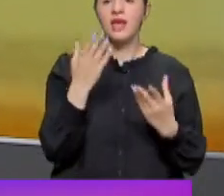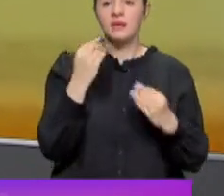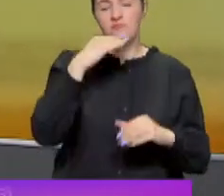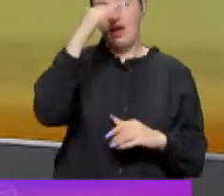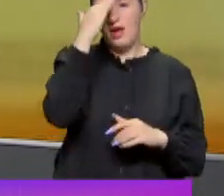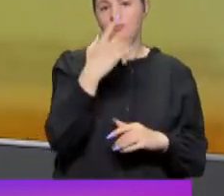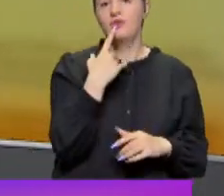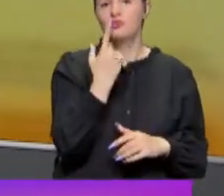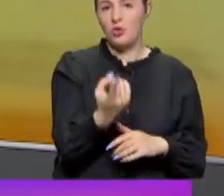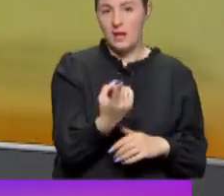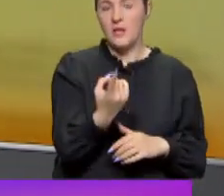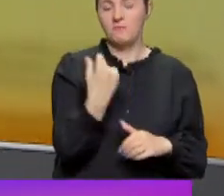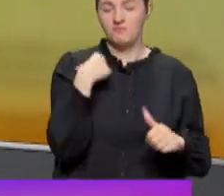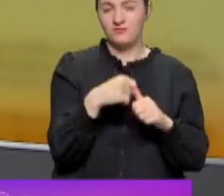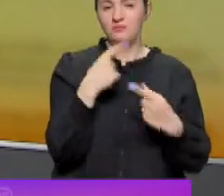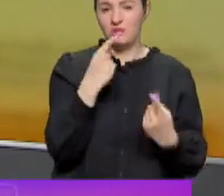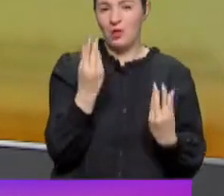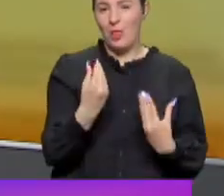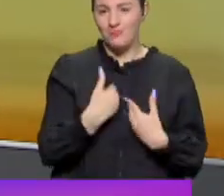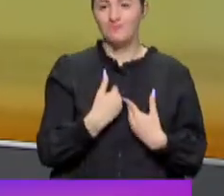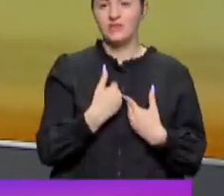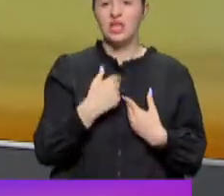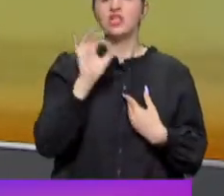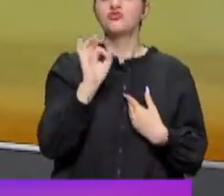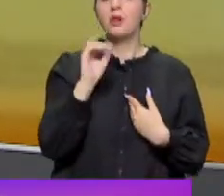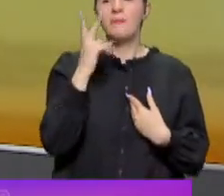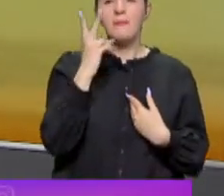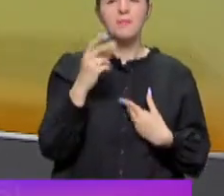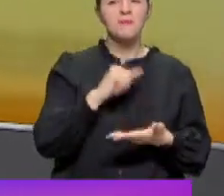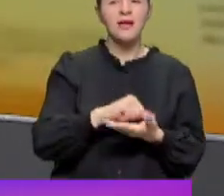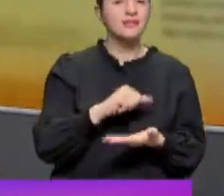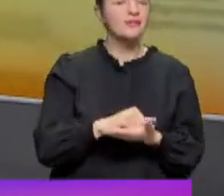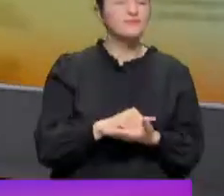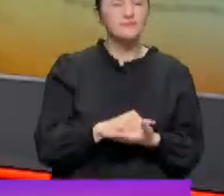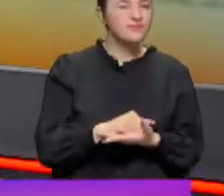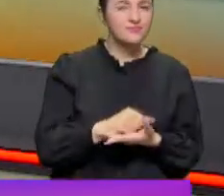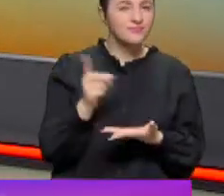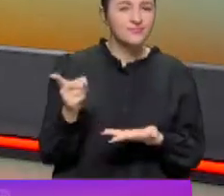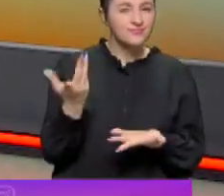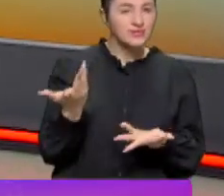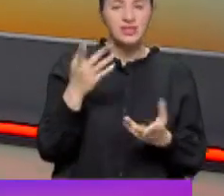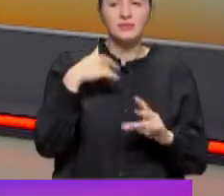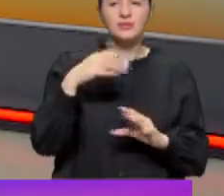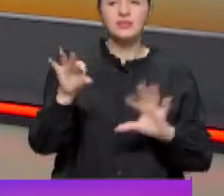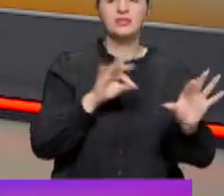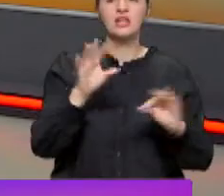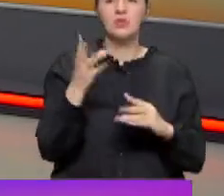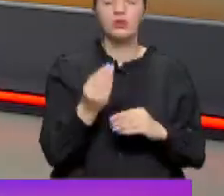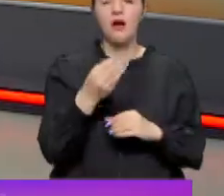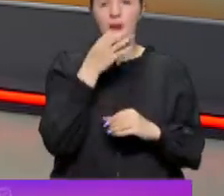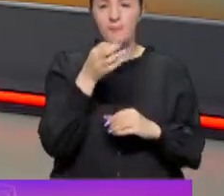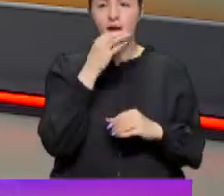iyi bayramlar dileklerimizi bir kez daha iletmiş Oğlum şöyle bir bakalım gazetelere gazetelerde seçmiş olduğumuz